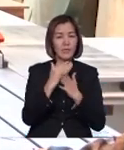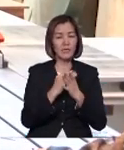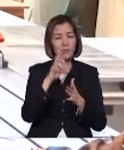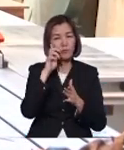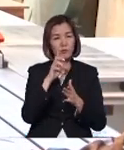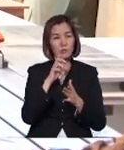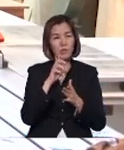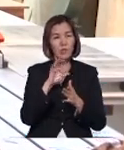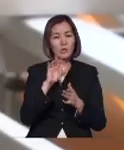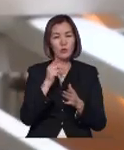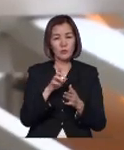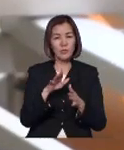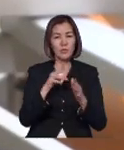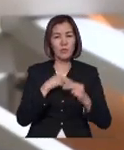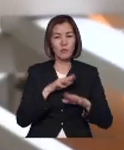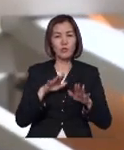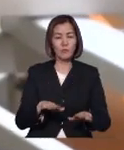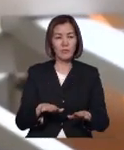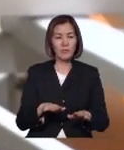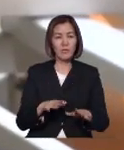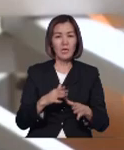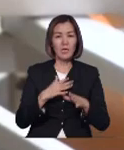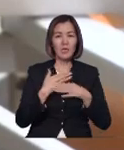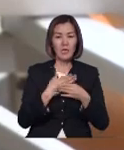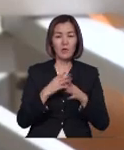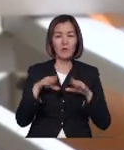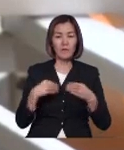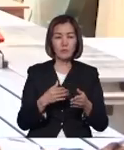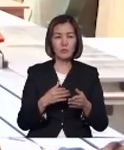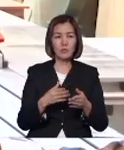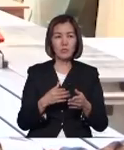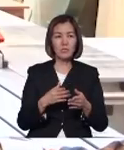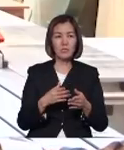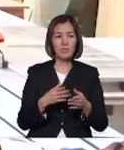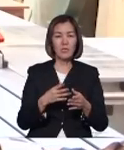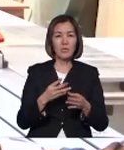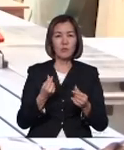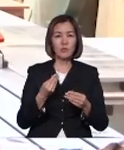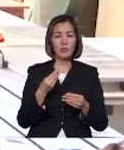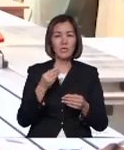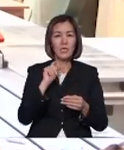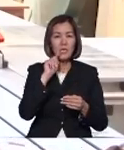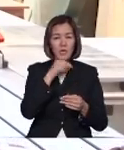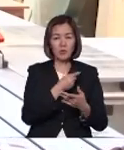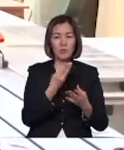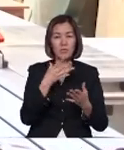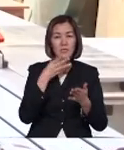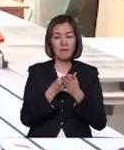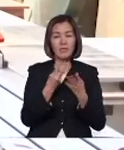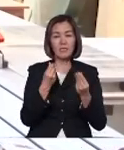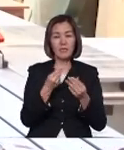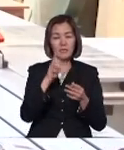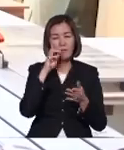государственных субсидируемый рабочих мест даёт возможность аккумулировать денежные средства кредитование производится на очень выгодных